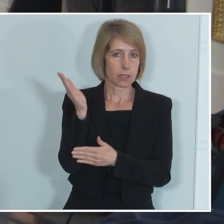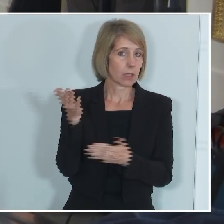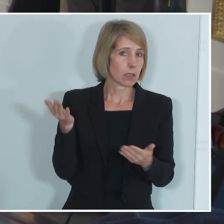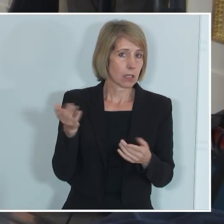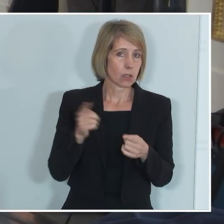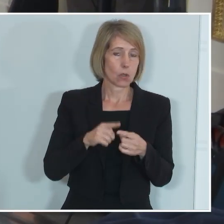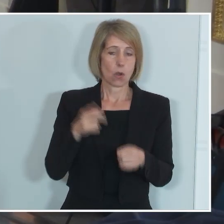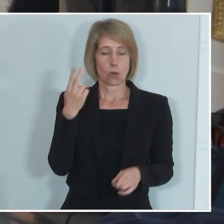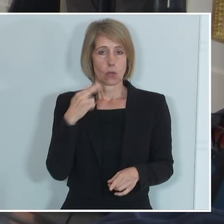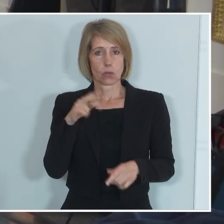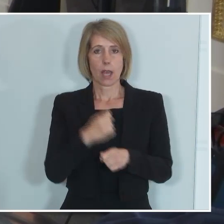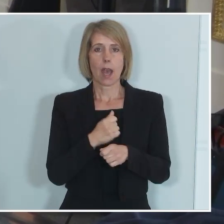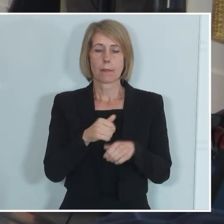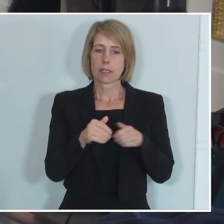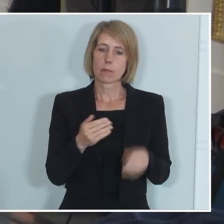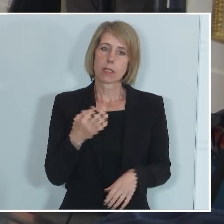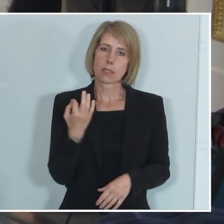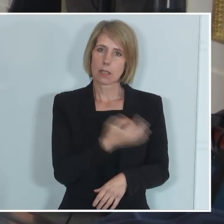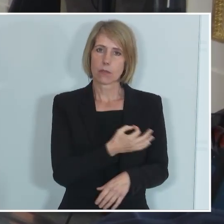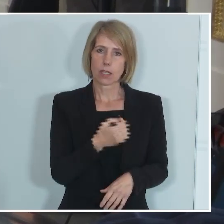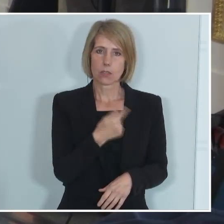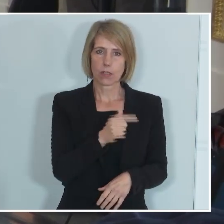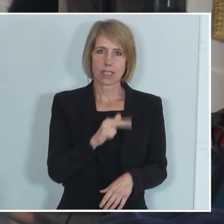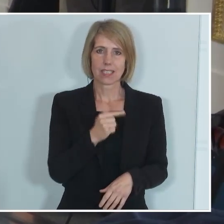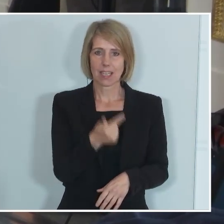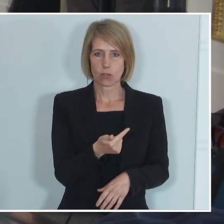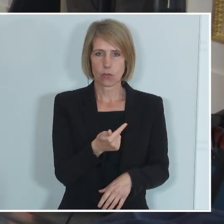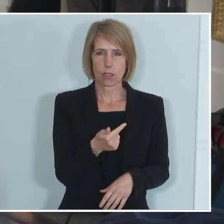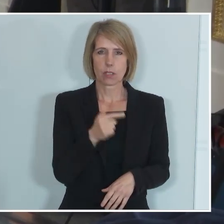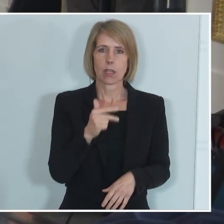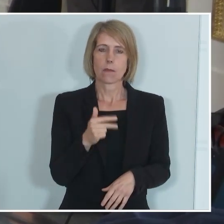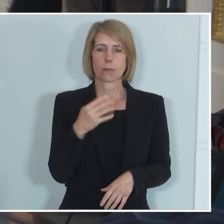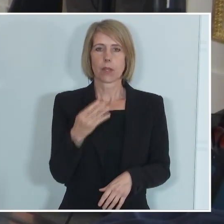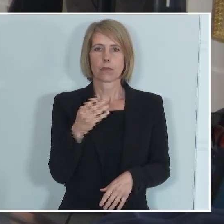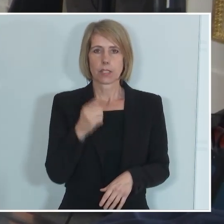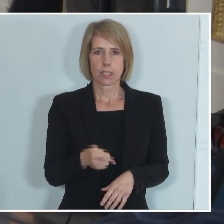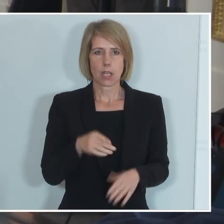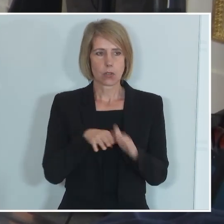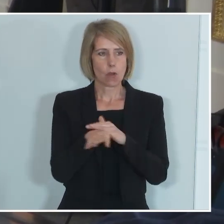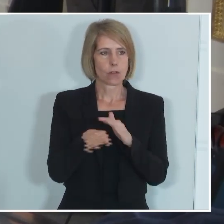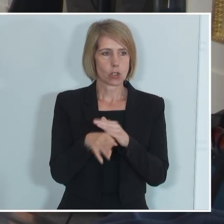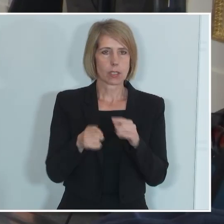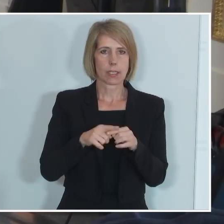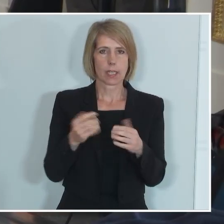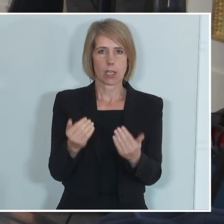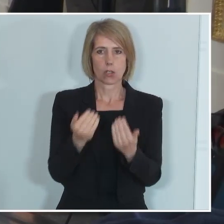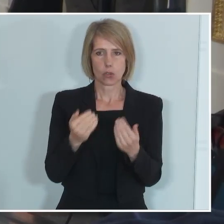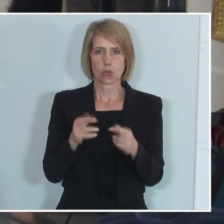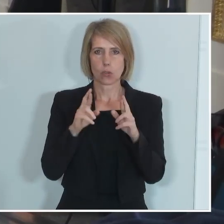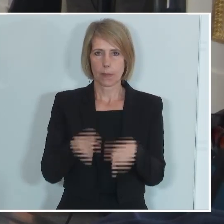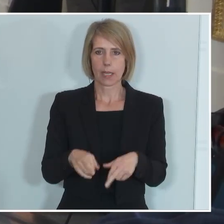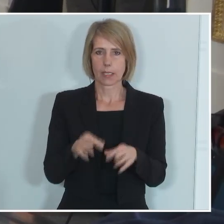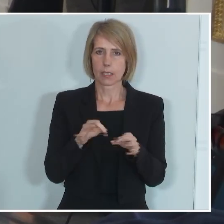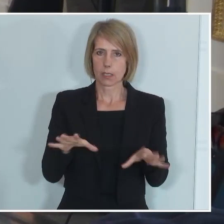Und an den Herrn Arbeitsminister, jetzt waren 2023 knapp 43.000 Flüchtlinge und Schutzberechtigte